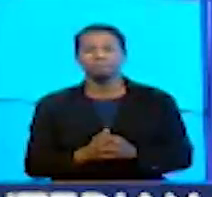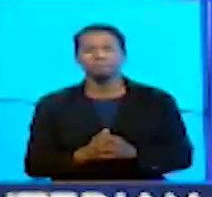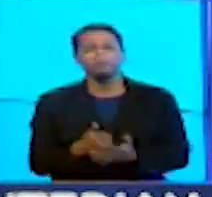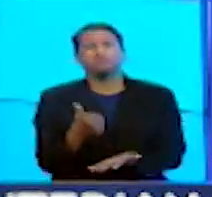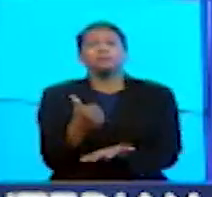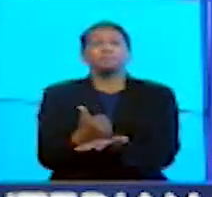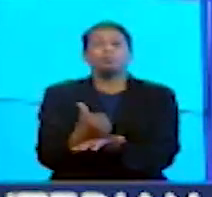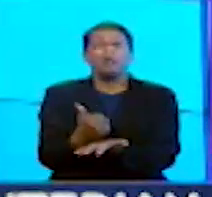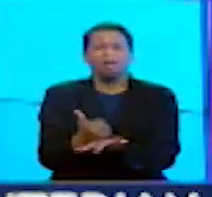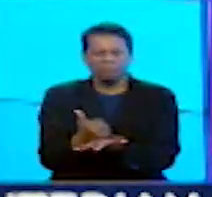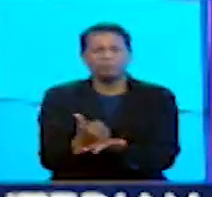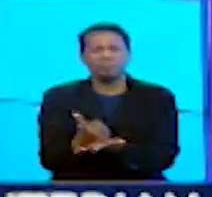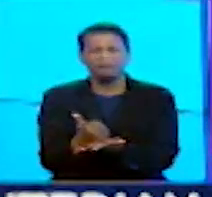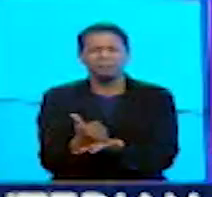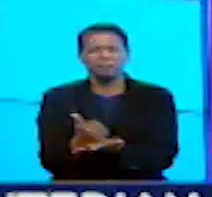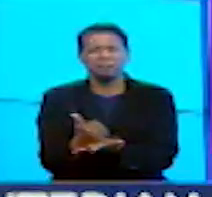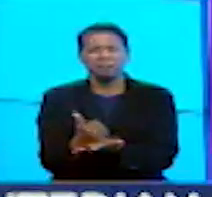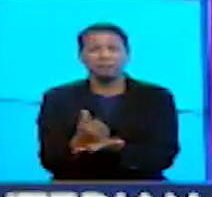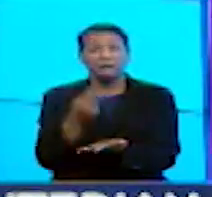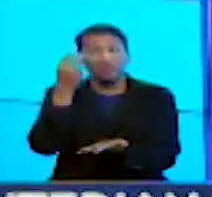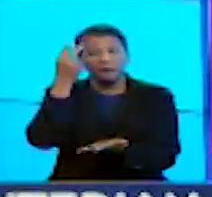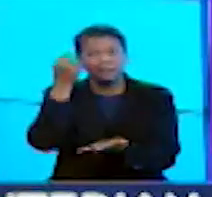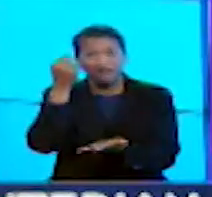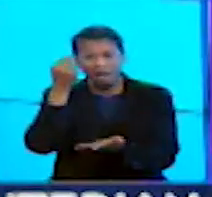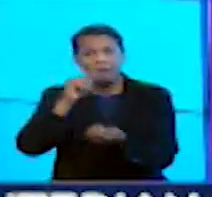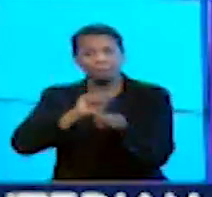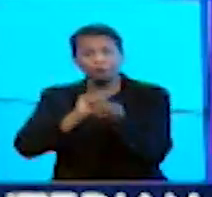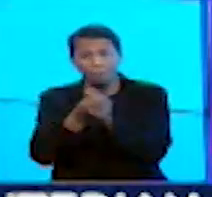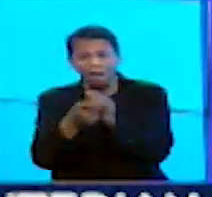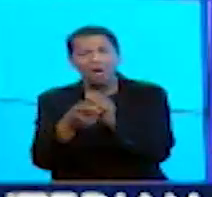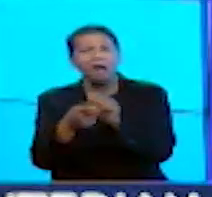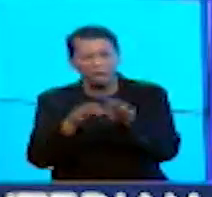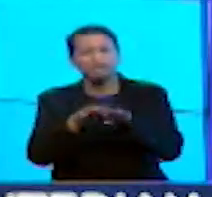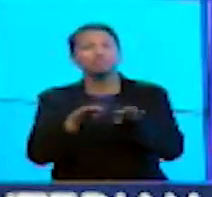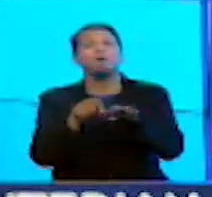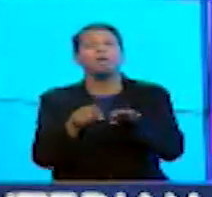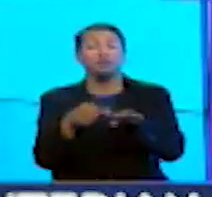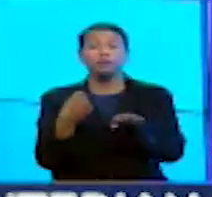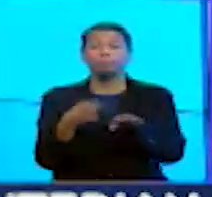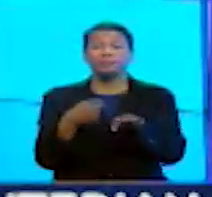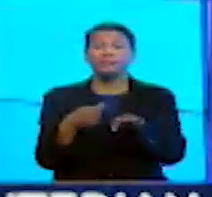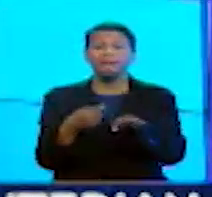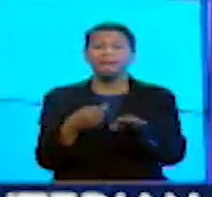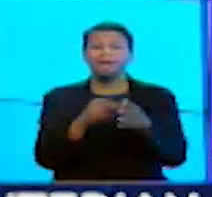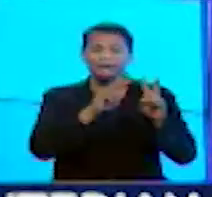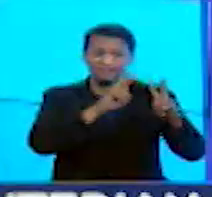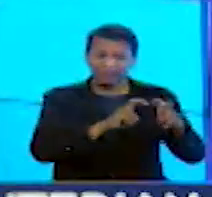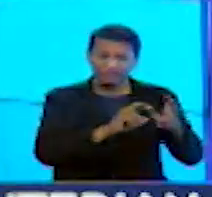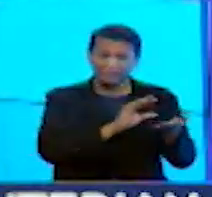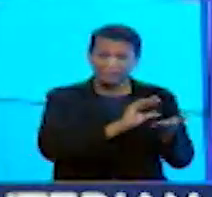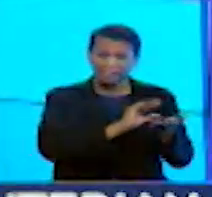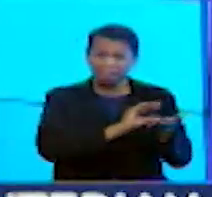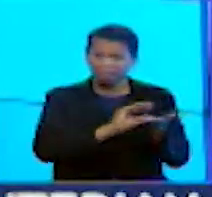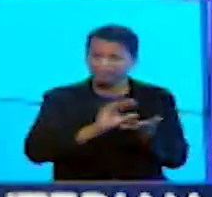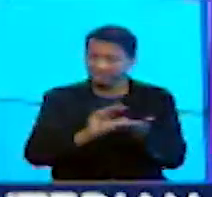yang akan terjadi ini. Karena di Kementerian Dikbud dan Ristek itu berarti pembangunan sumber daya manusia, di riset